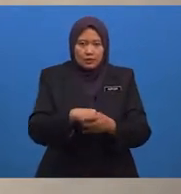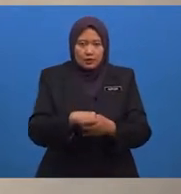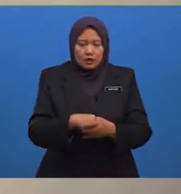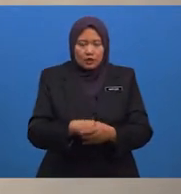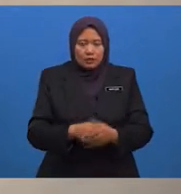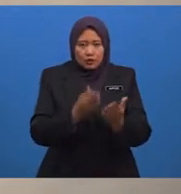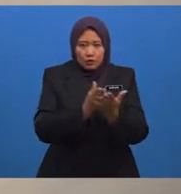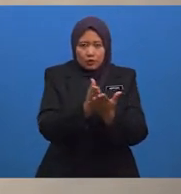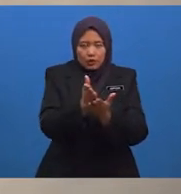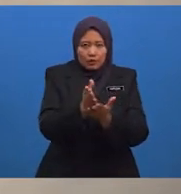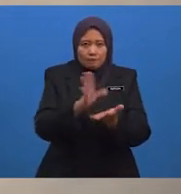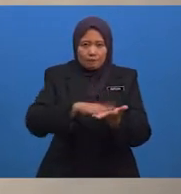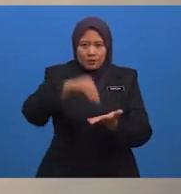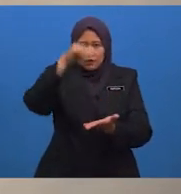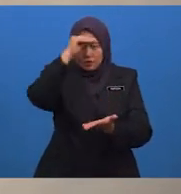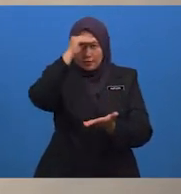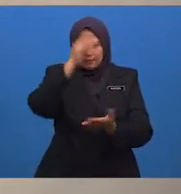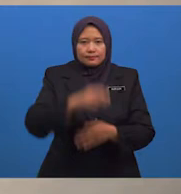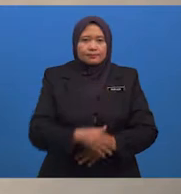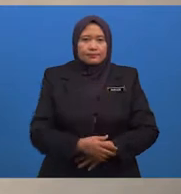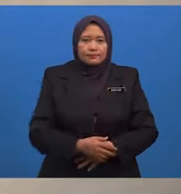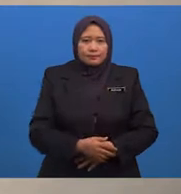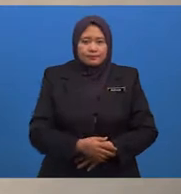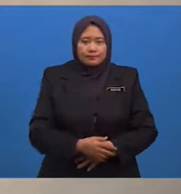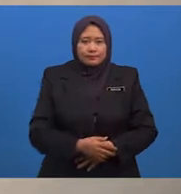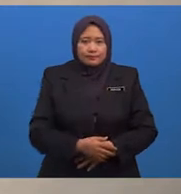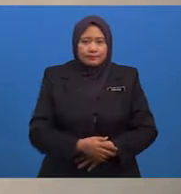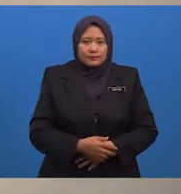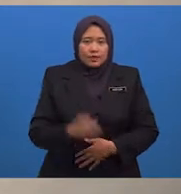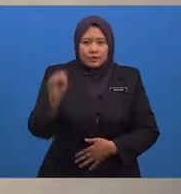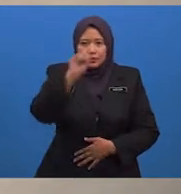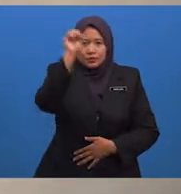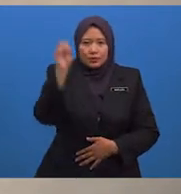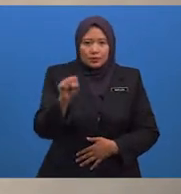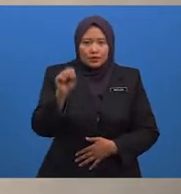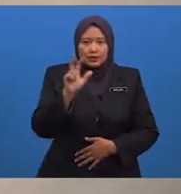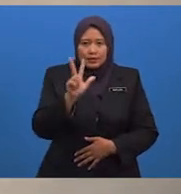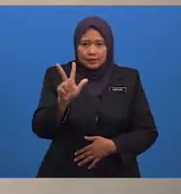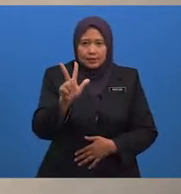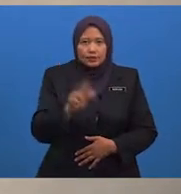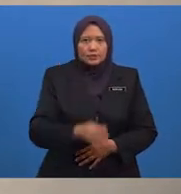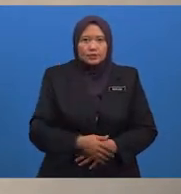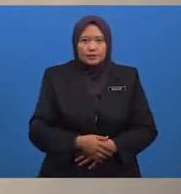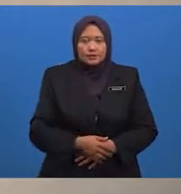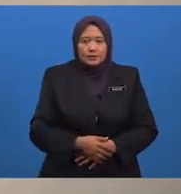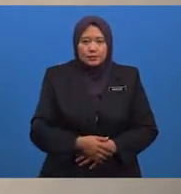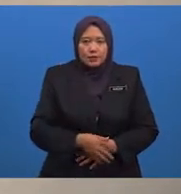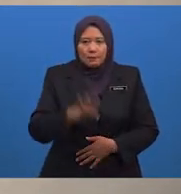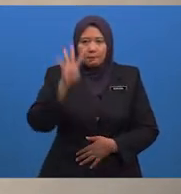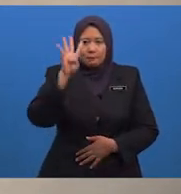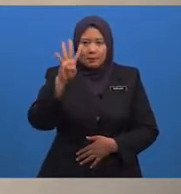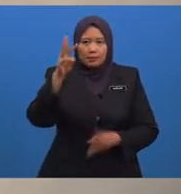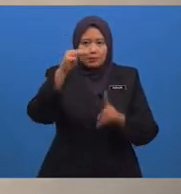Akhir sekali, bagi soalan terakhir, soalan ini memperuntukkan sebanyak 4